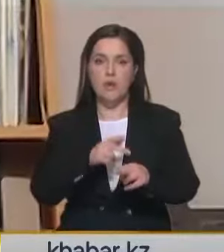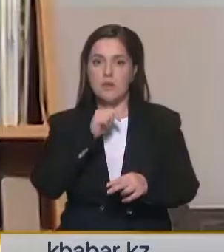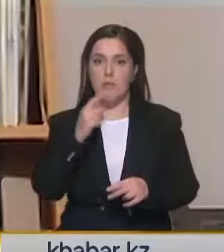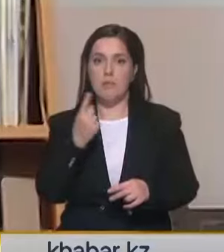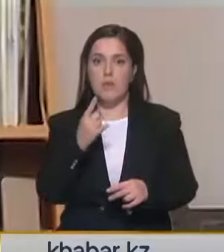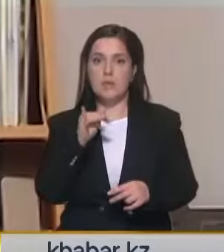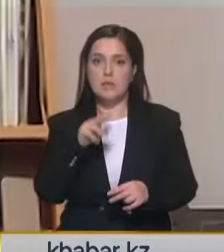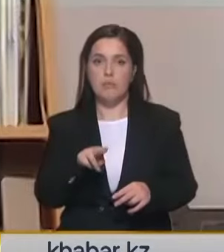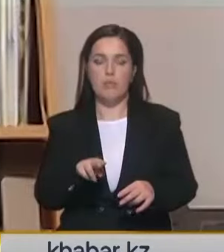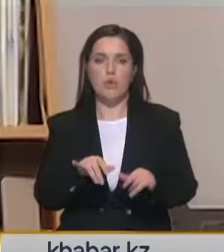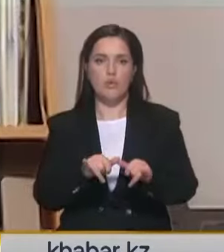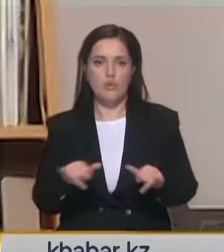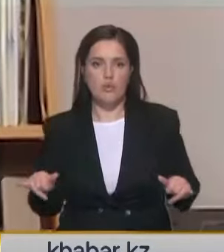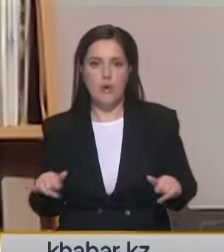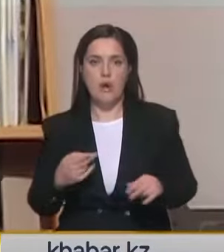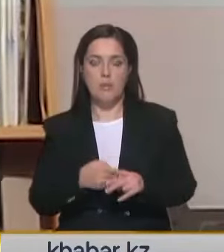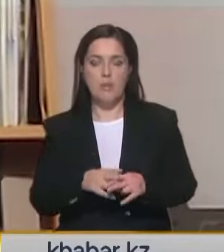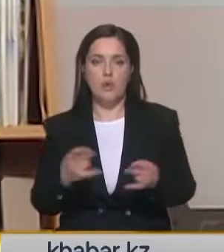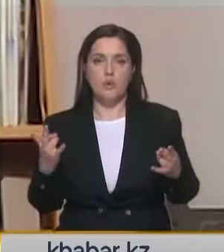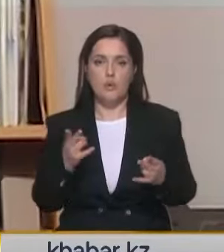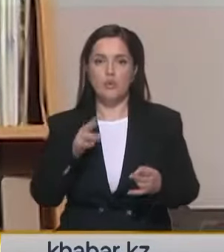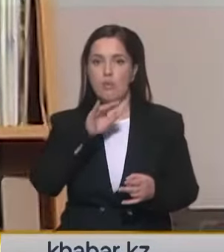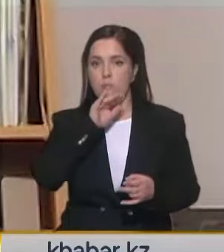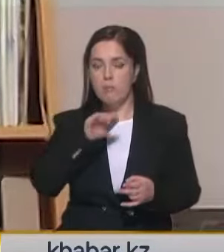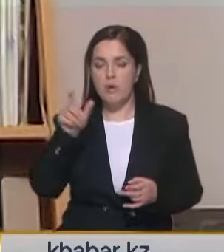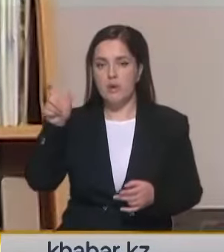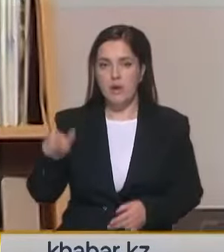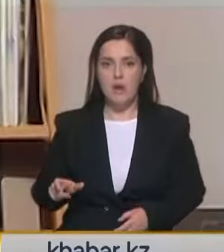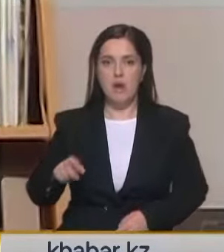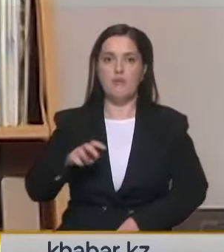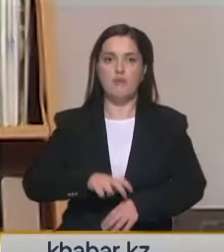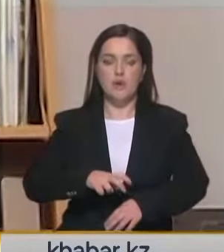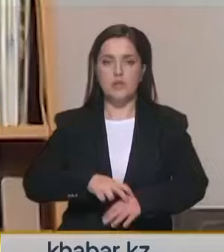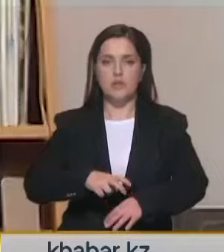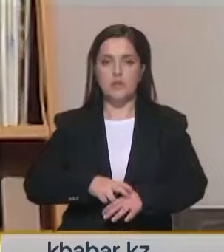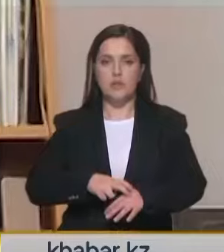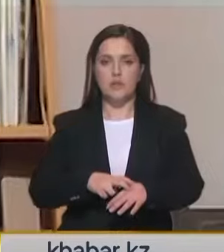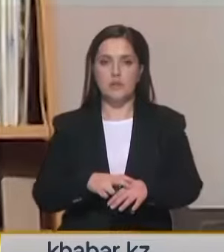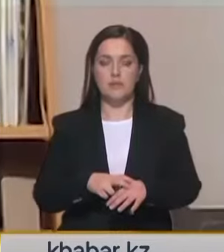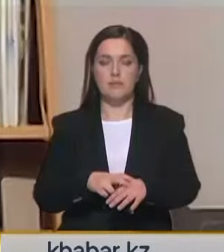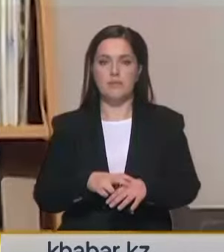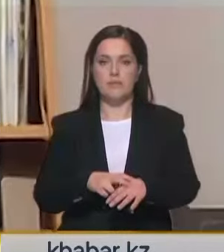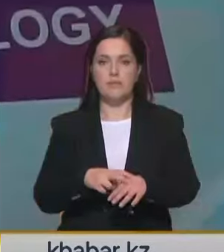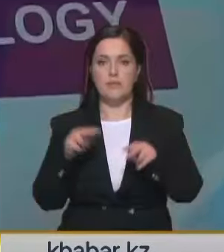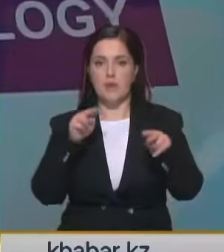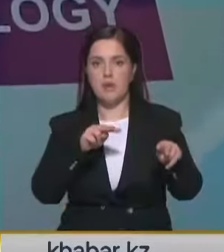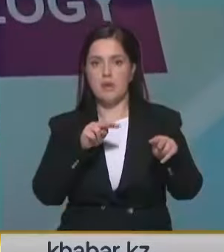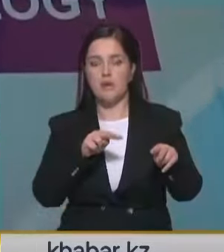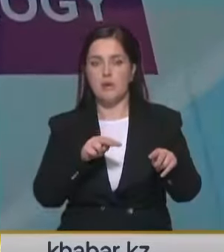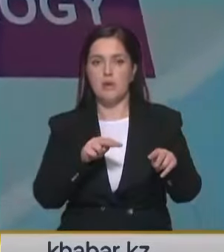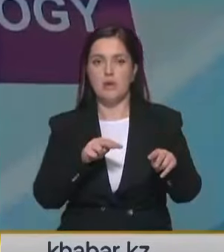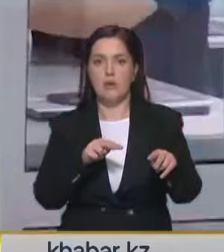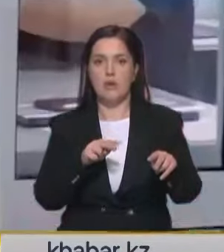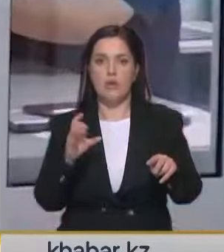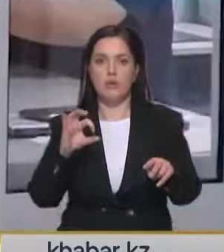типа становится все более технологичным и нужны врачи, которые разбираются в системах непрерывного мониторинга глюкозы. А что